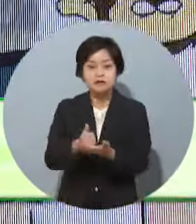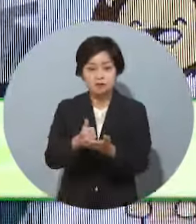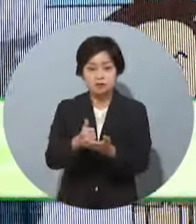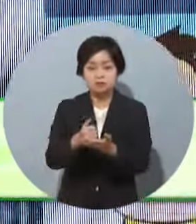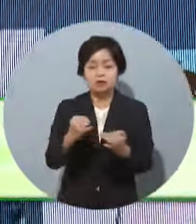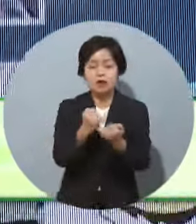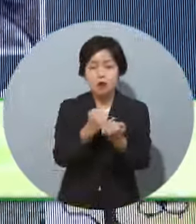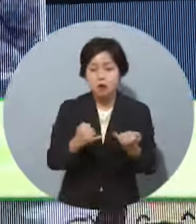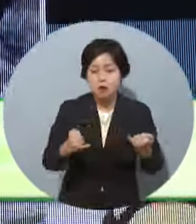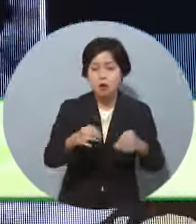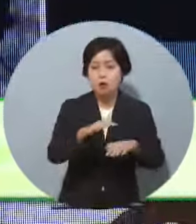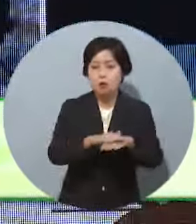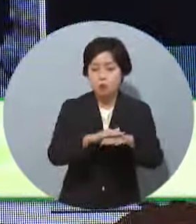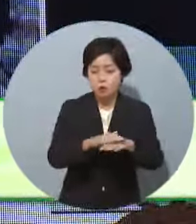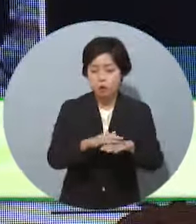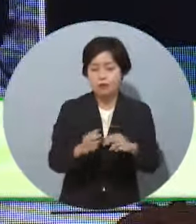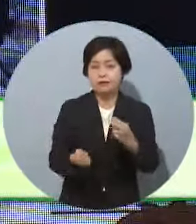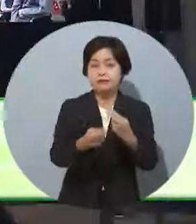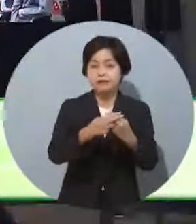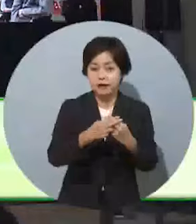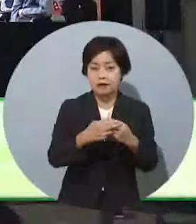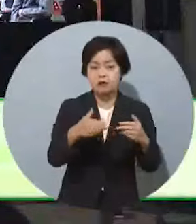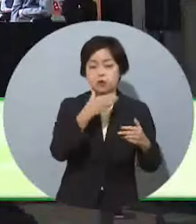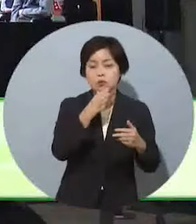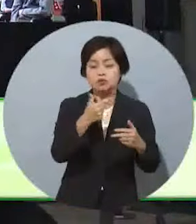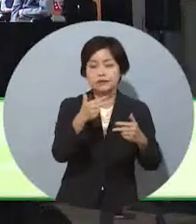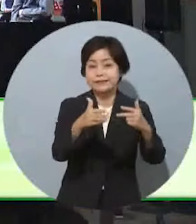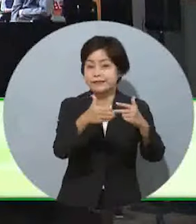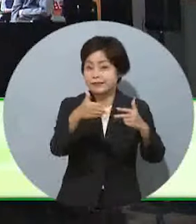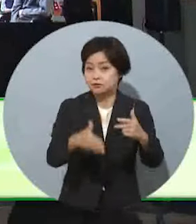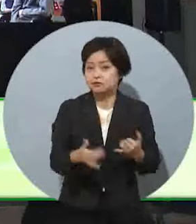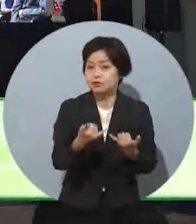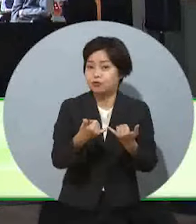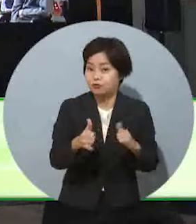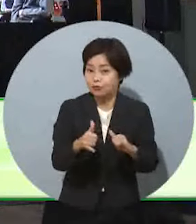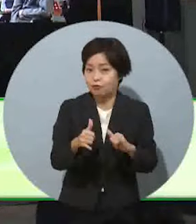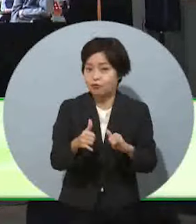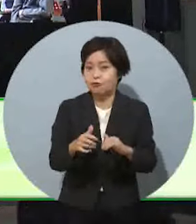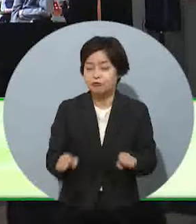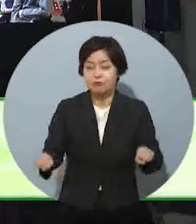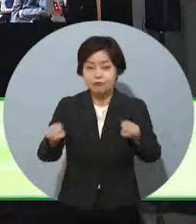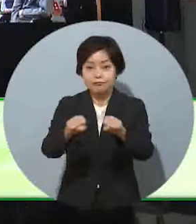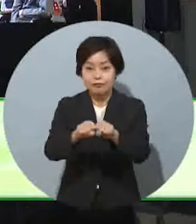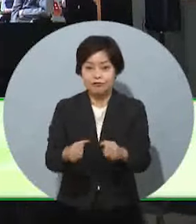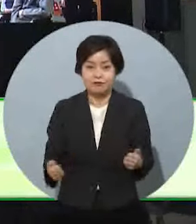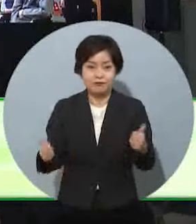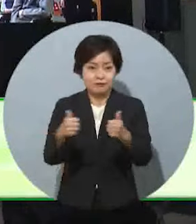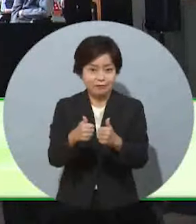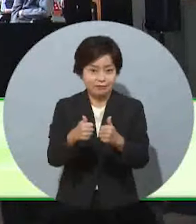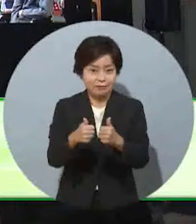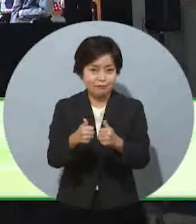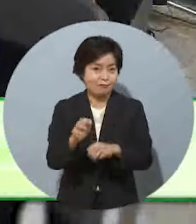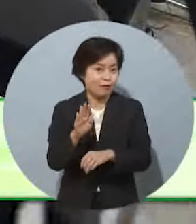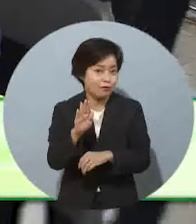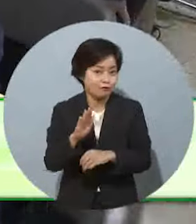加の福祉施設の人たちと e パラスポーツ機器を使ってオンライン対戦が行われます